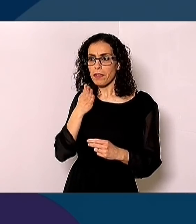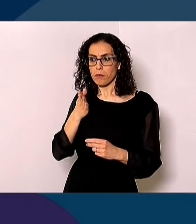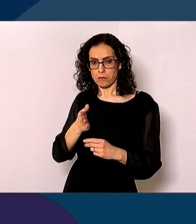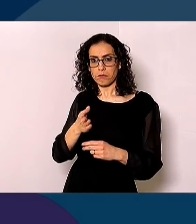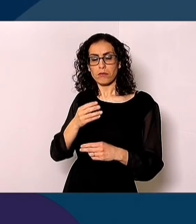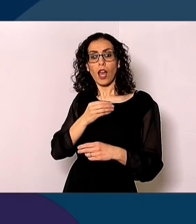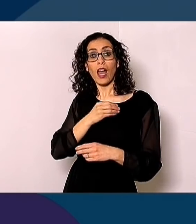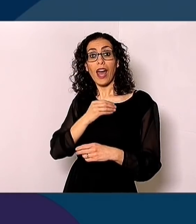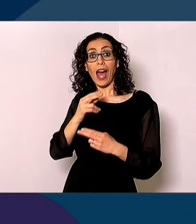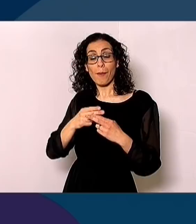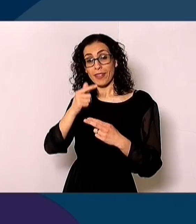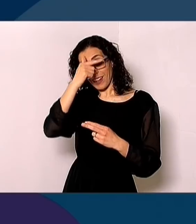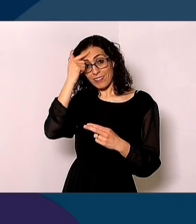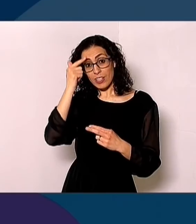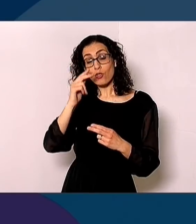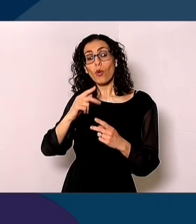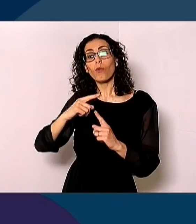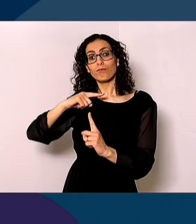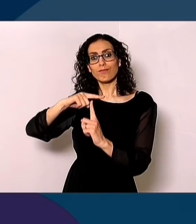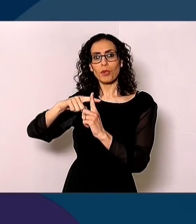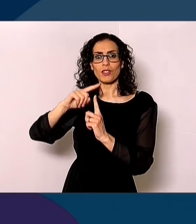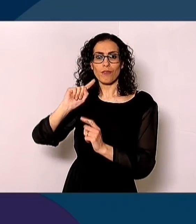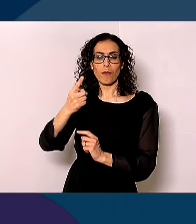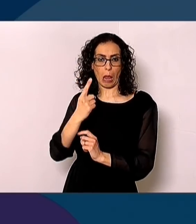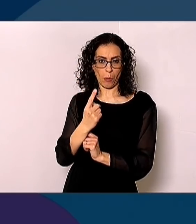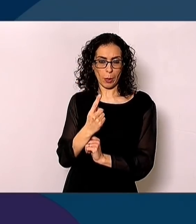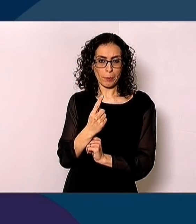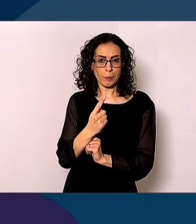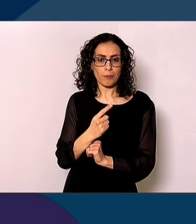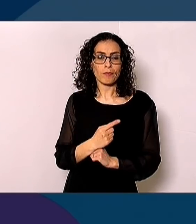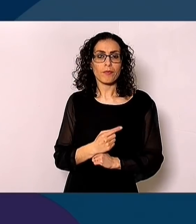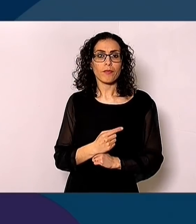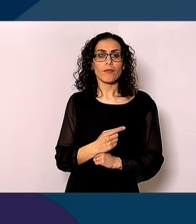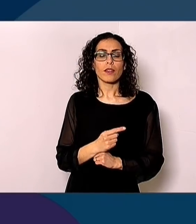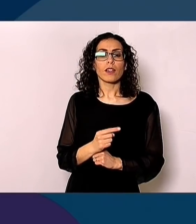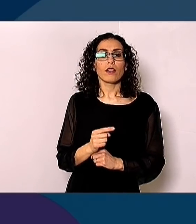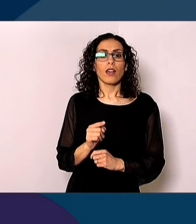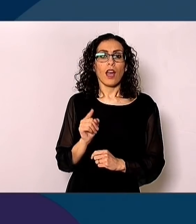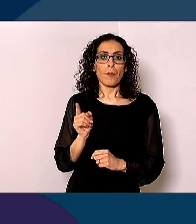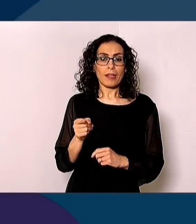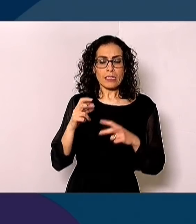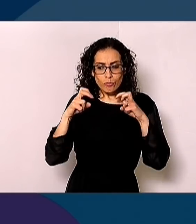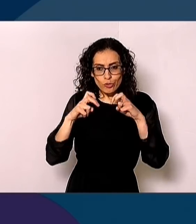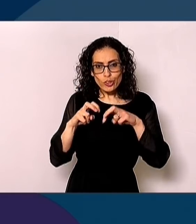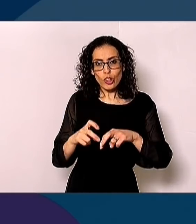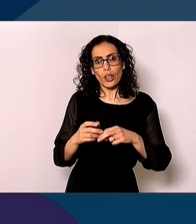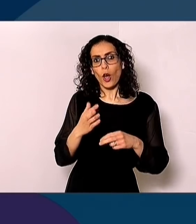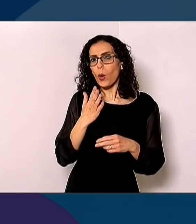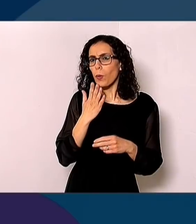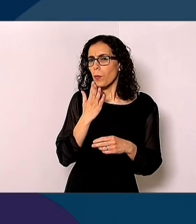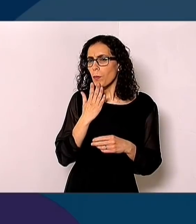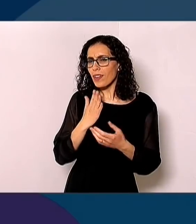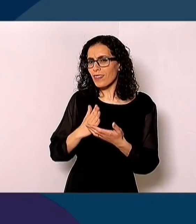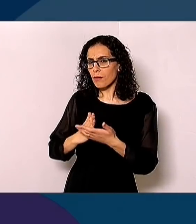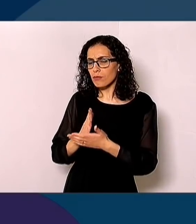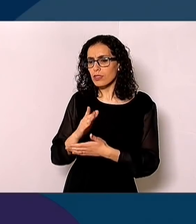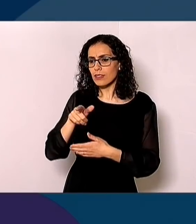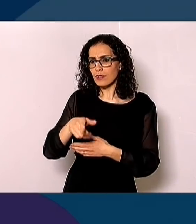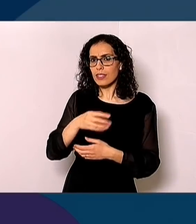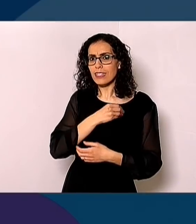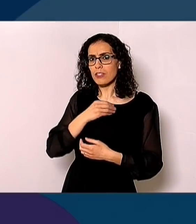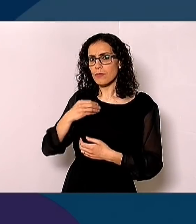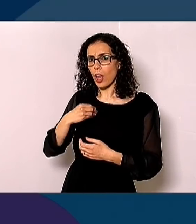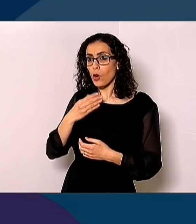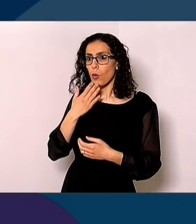ġiet tested ġiet ħarġet pożittiva tajjeb. Bħalissa qegħdin nagħmlu investigazzjoni fuq il-każ ħalli naraw eżatt meta daħlet il-pazjenta